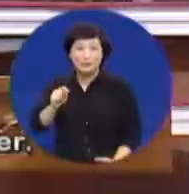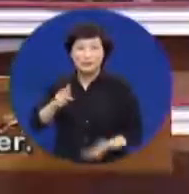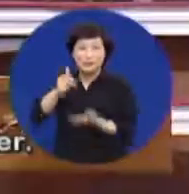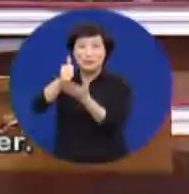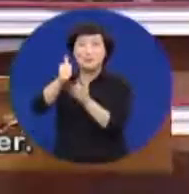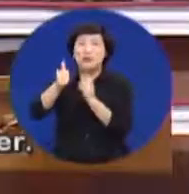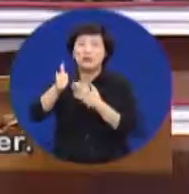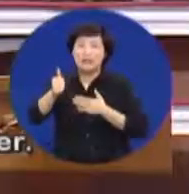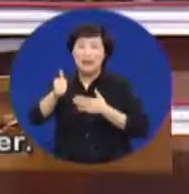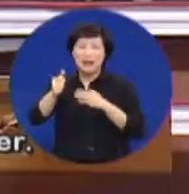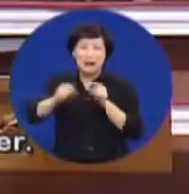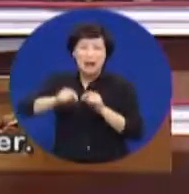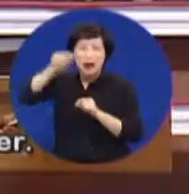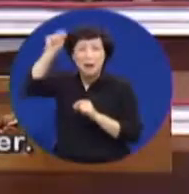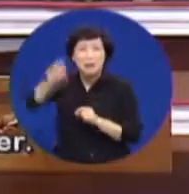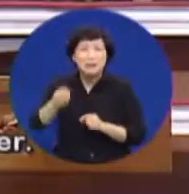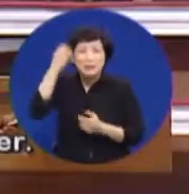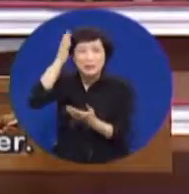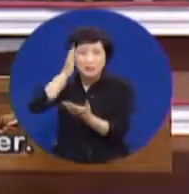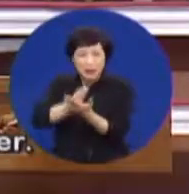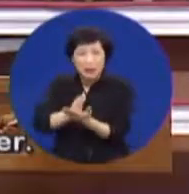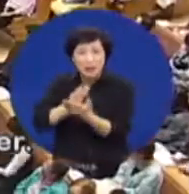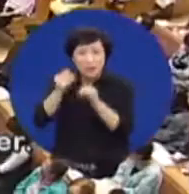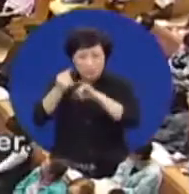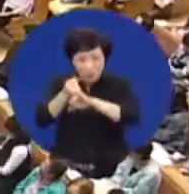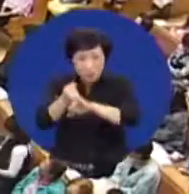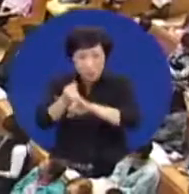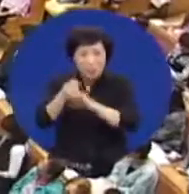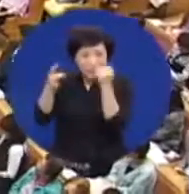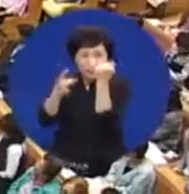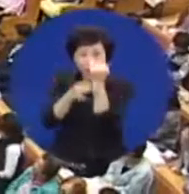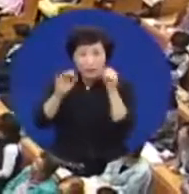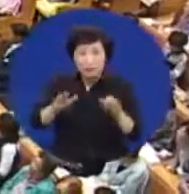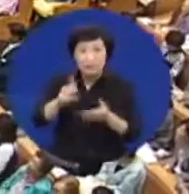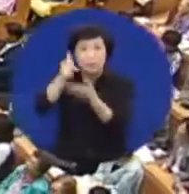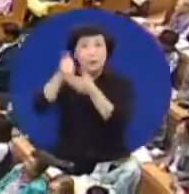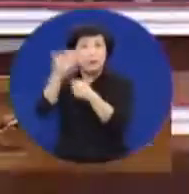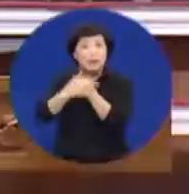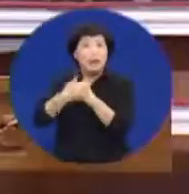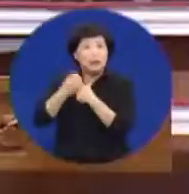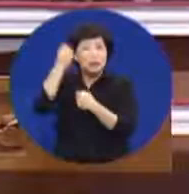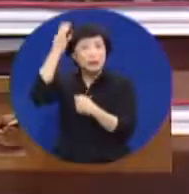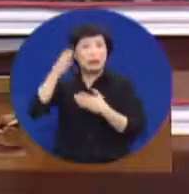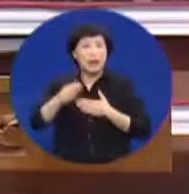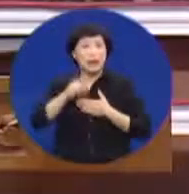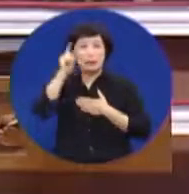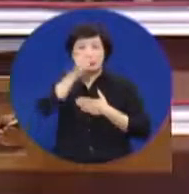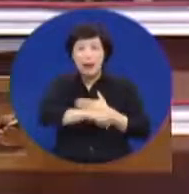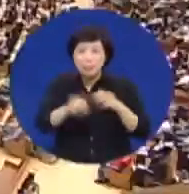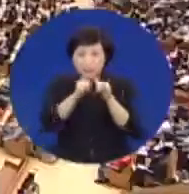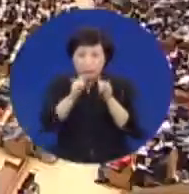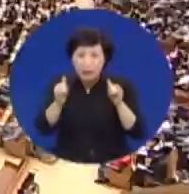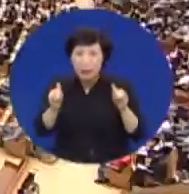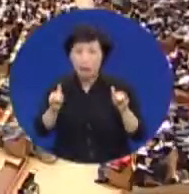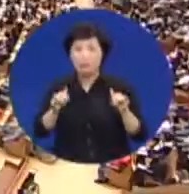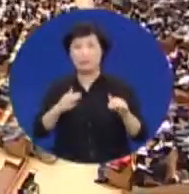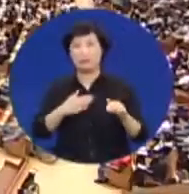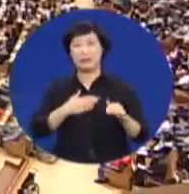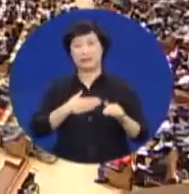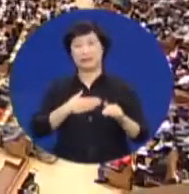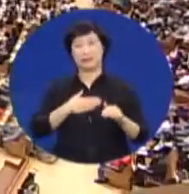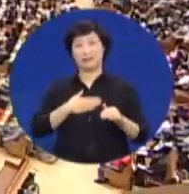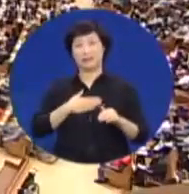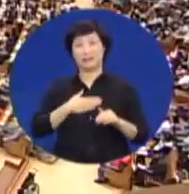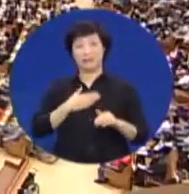이분만은 영원히 잊어서는 안 되는 분이다. 이분의 은혜를 잊어버리면 개만 또 못한 놈이야.